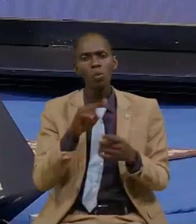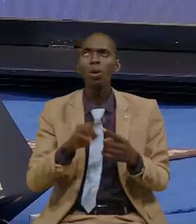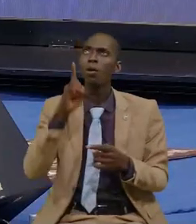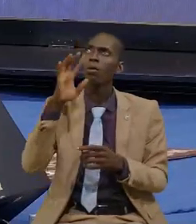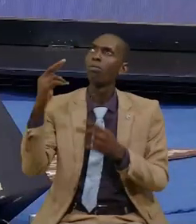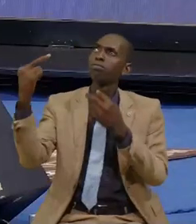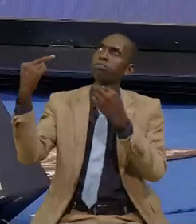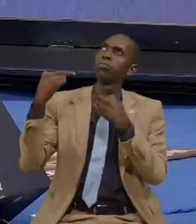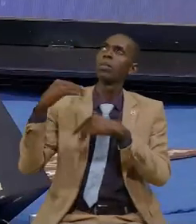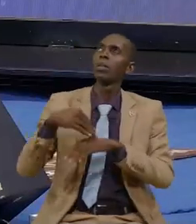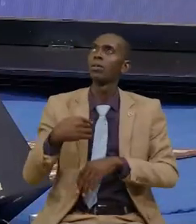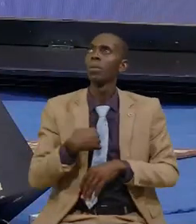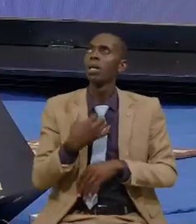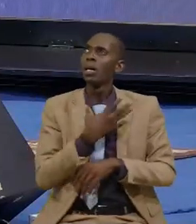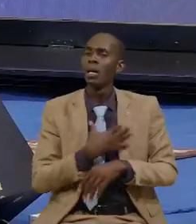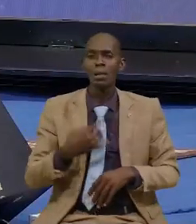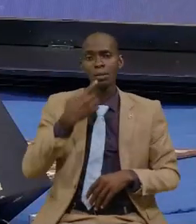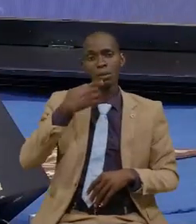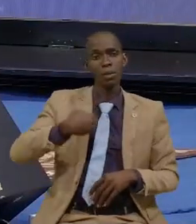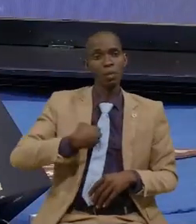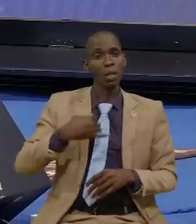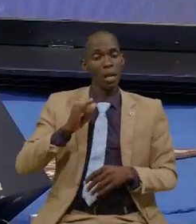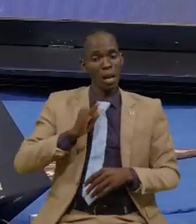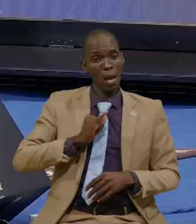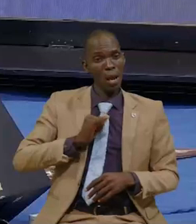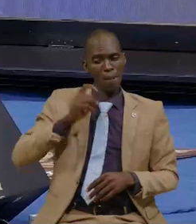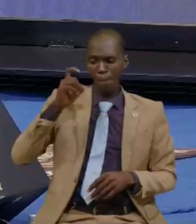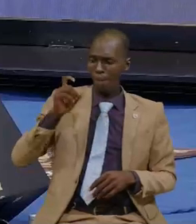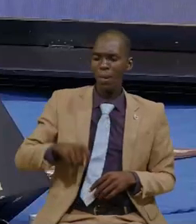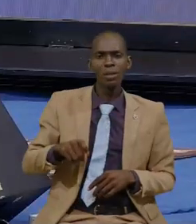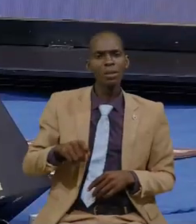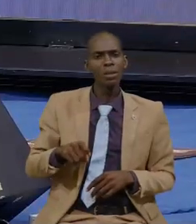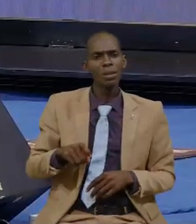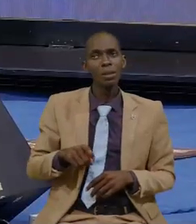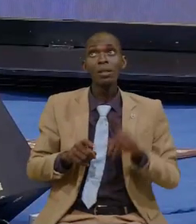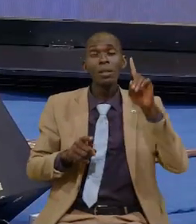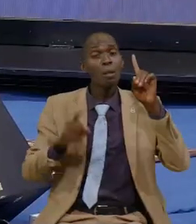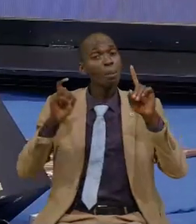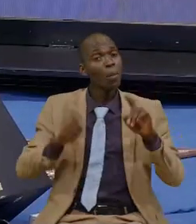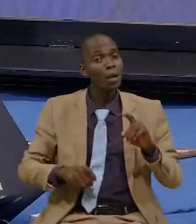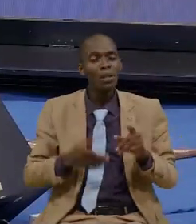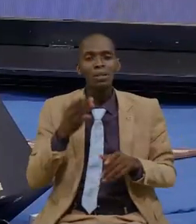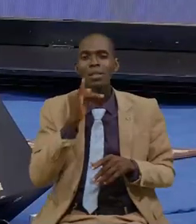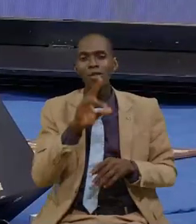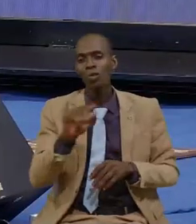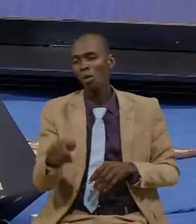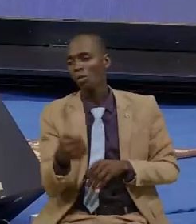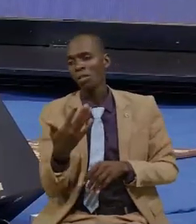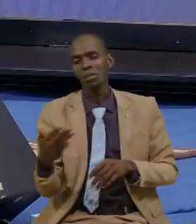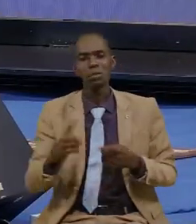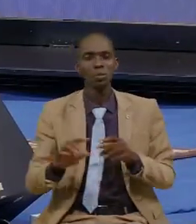sera fait ce soir quand Dieu me regarde. Et il dit, il faut. Alors, il n'y a plus d'autre chose à